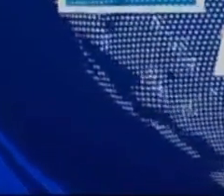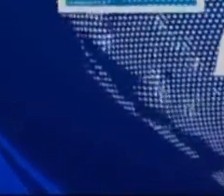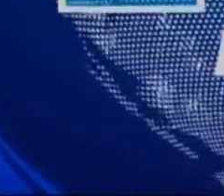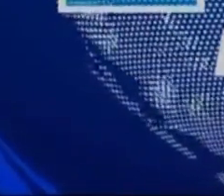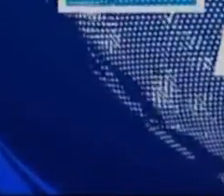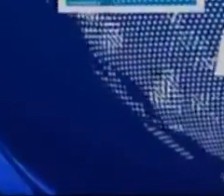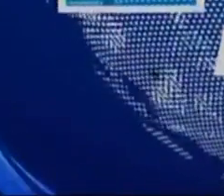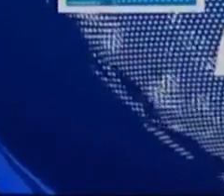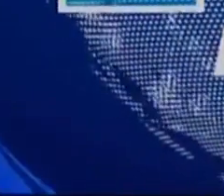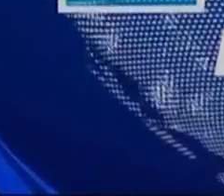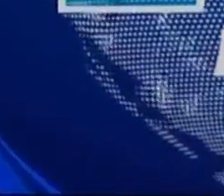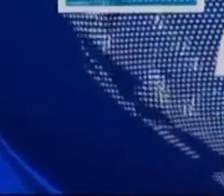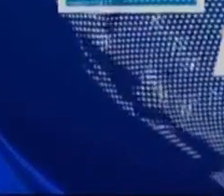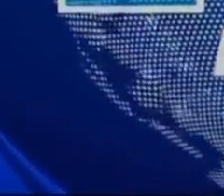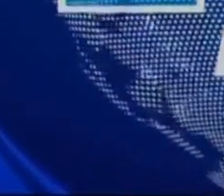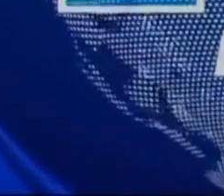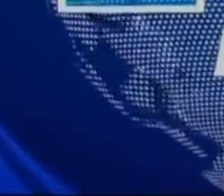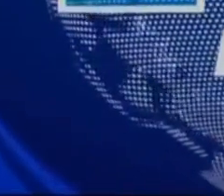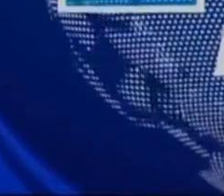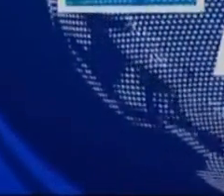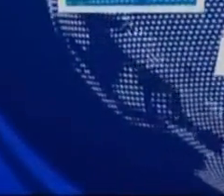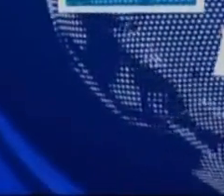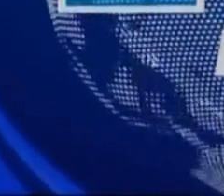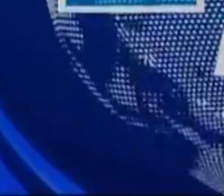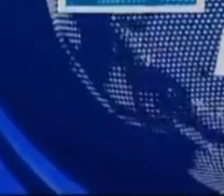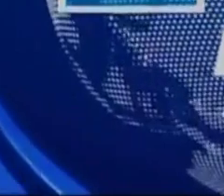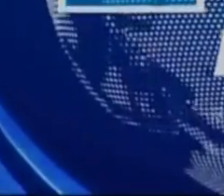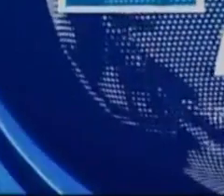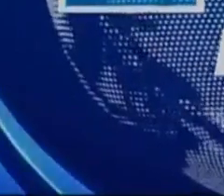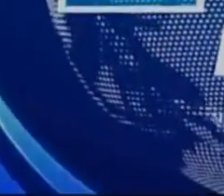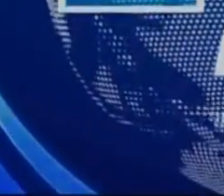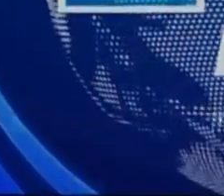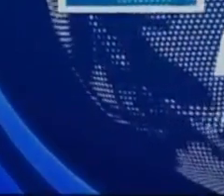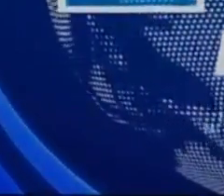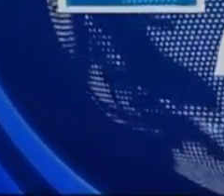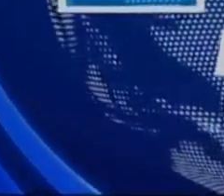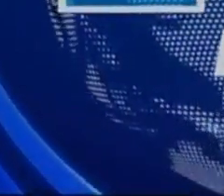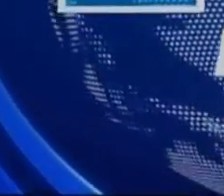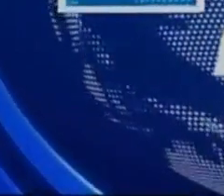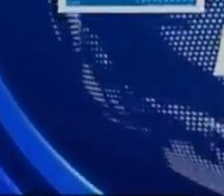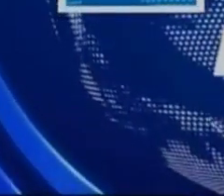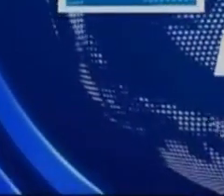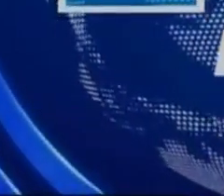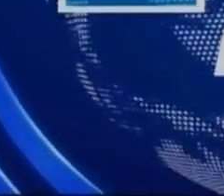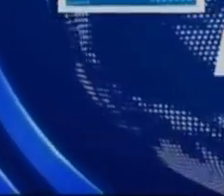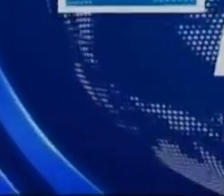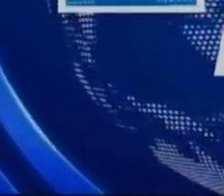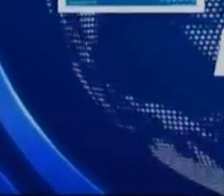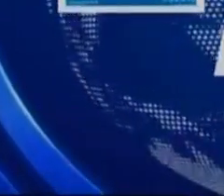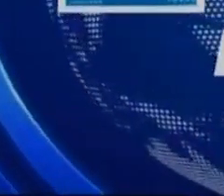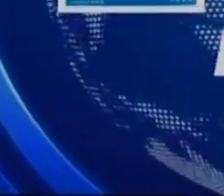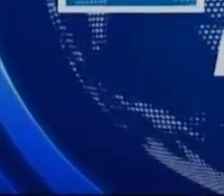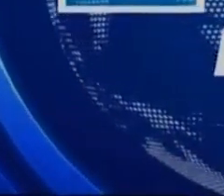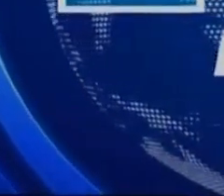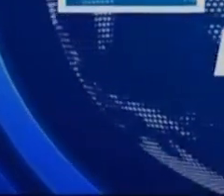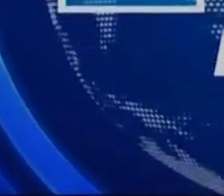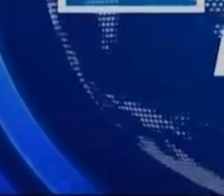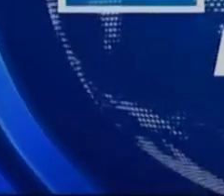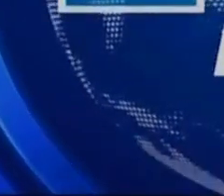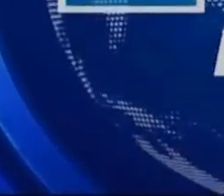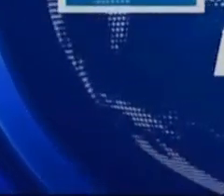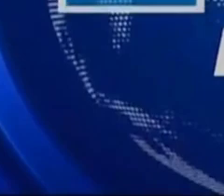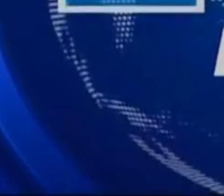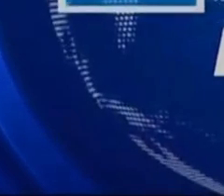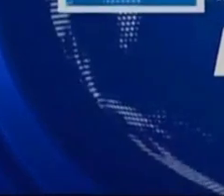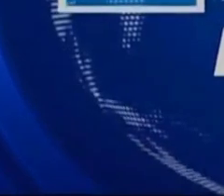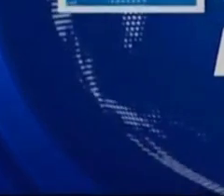ce mercredi à 21h. Il va dénoncer l'agression rwandaise sous couvert du M23. Dans son agenda, le chef de l'État va